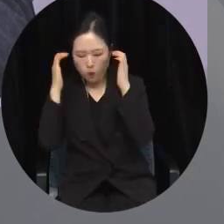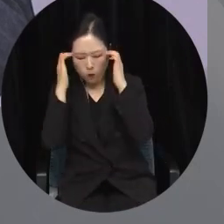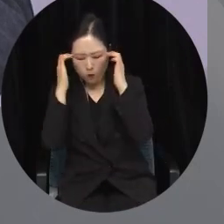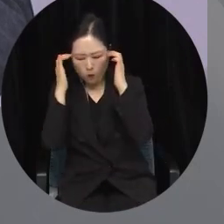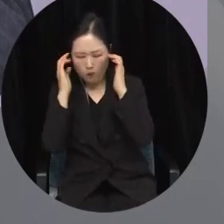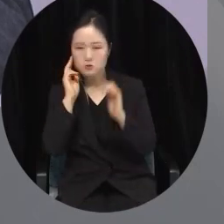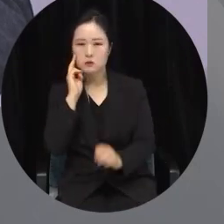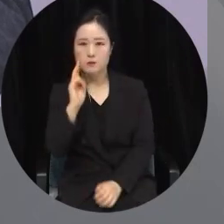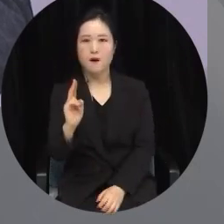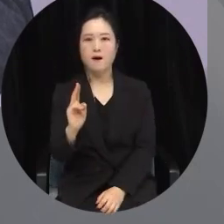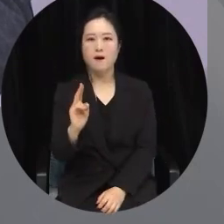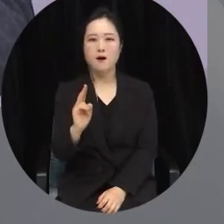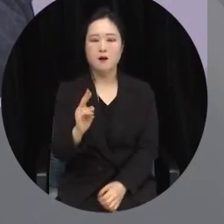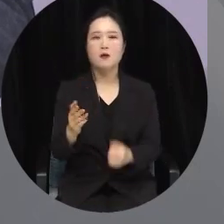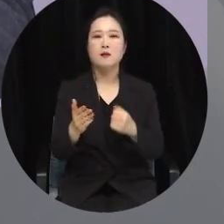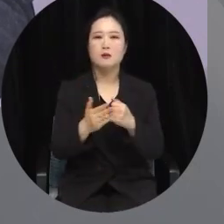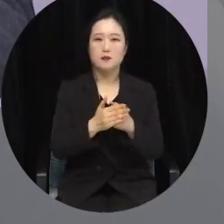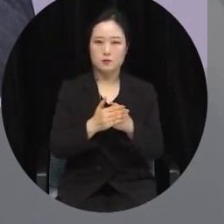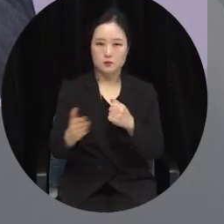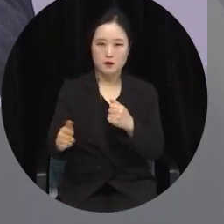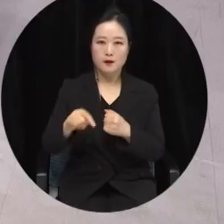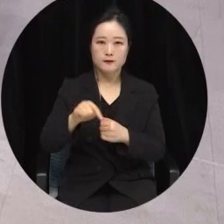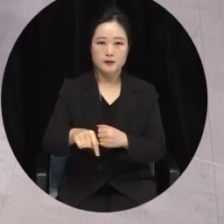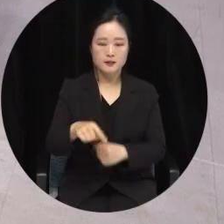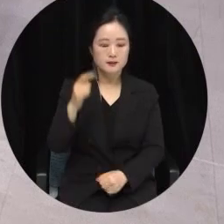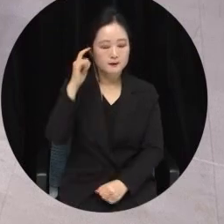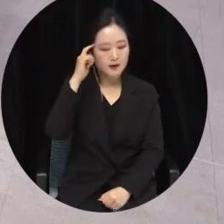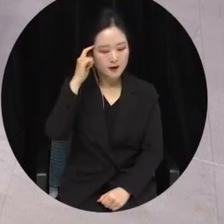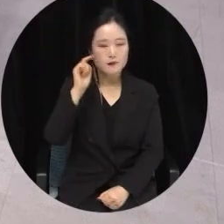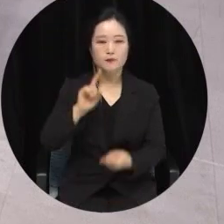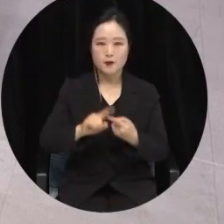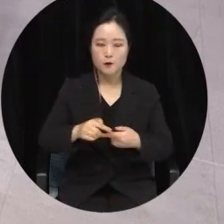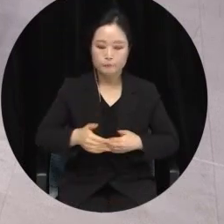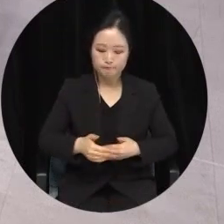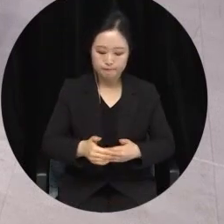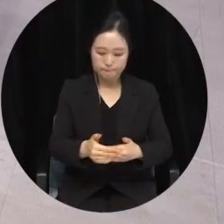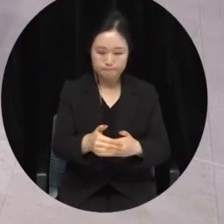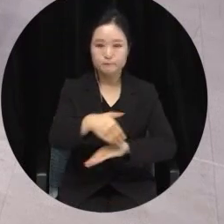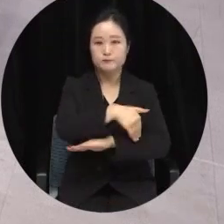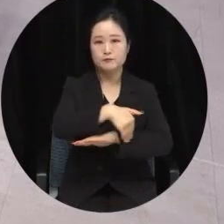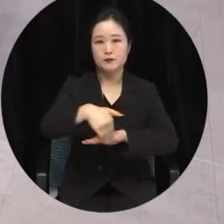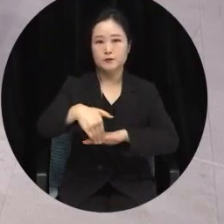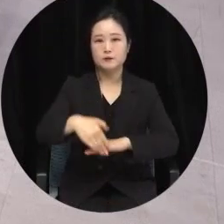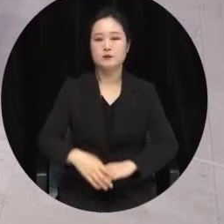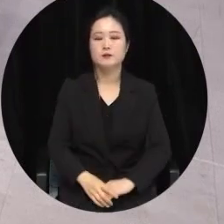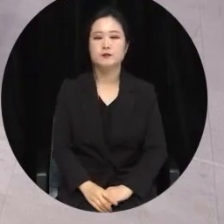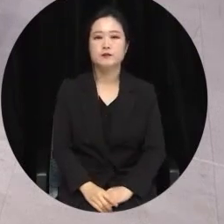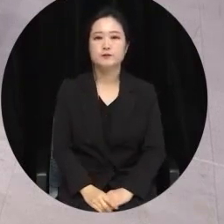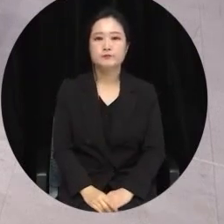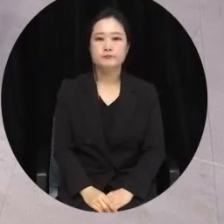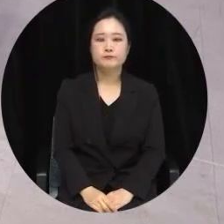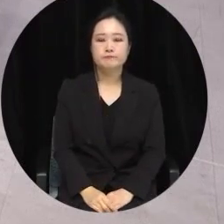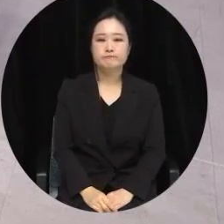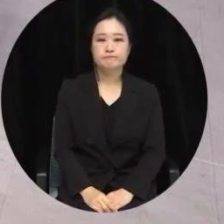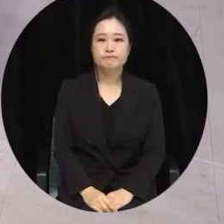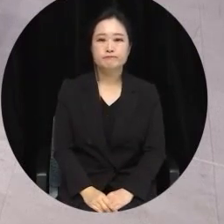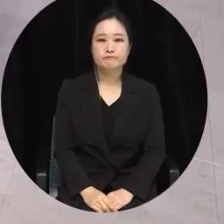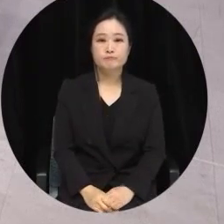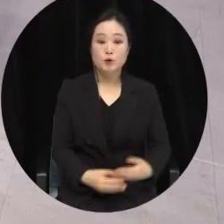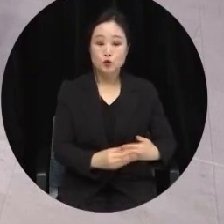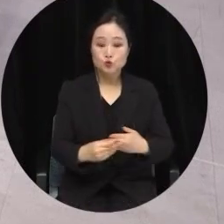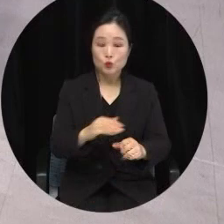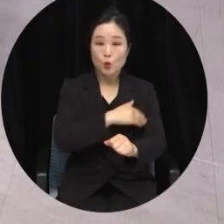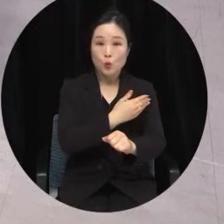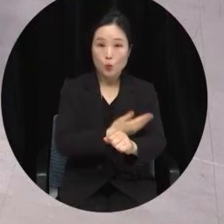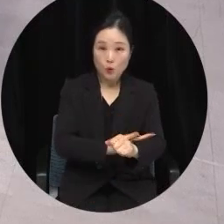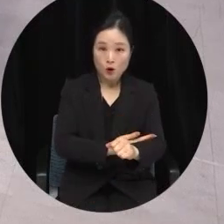때문입니다. 이러한 정신 살려나가도록 하겠습니다. 네. 다시 한번 말씀드리지만 주도권